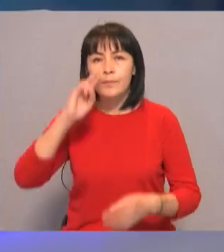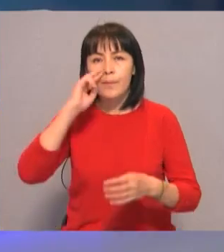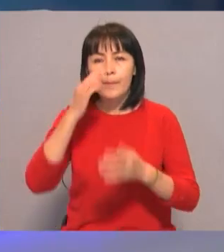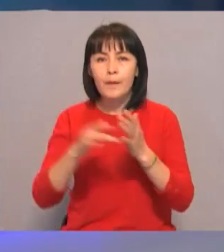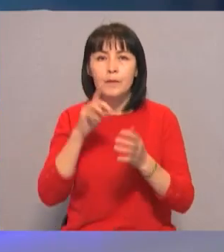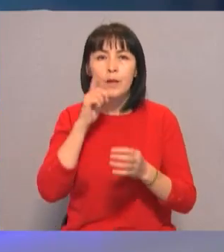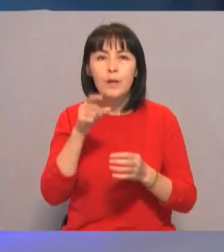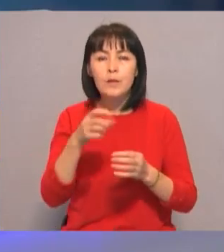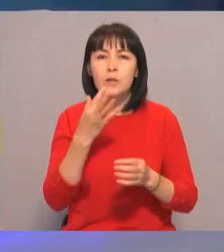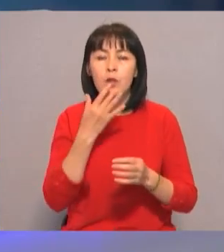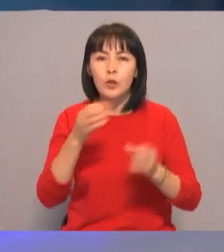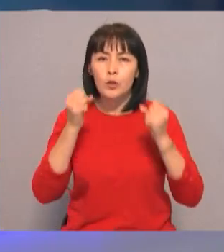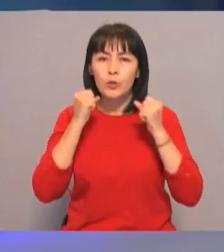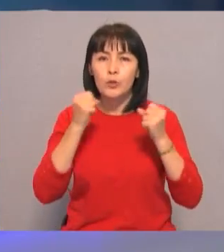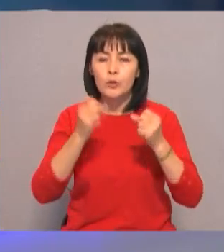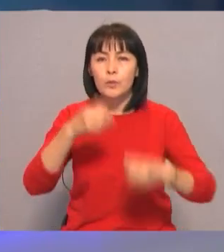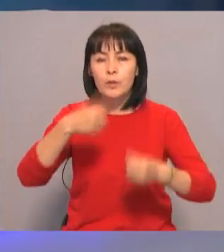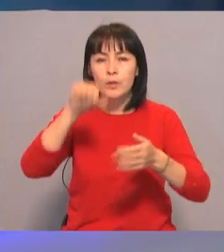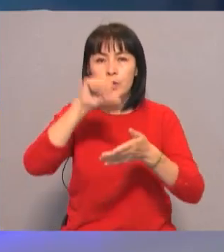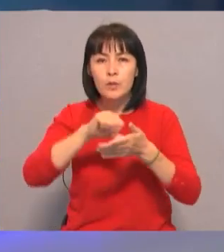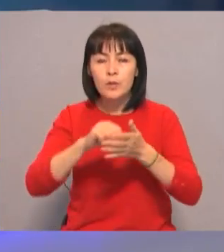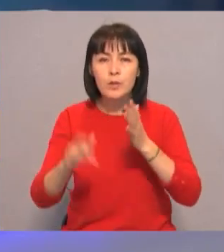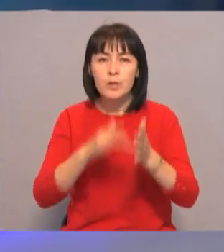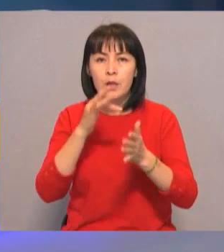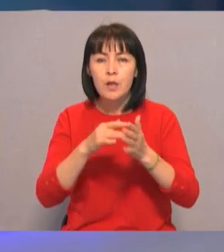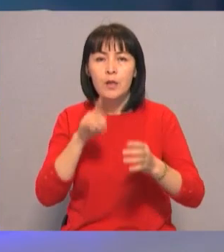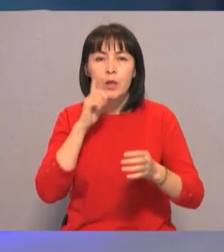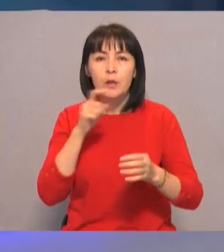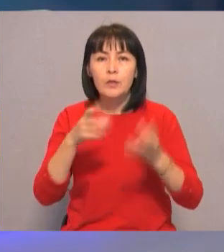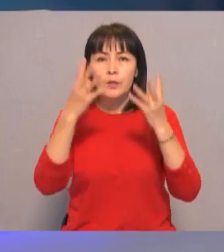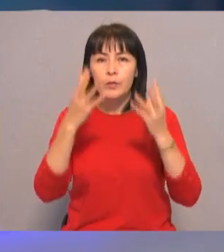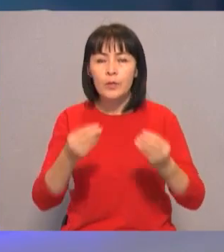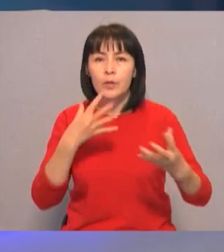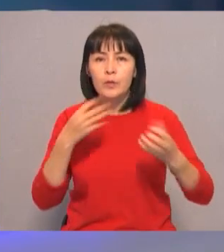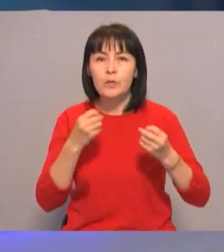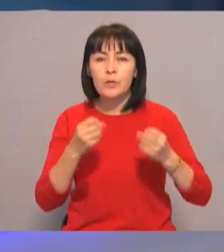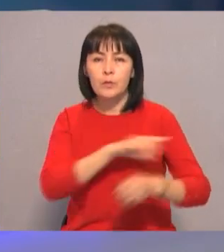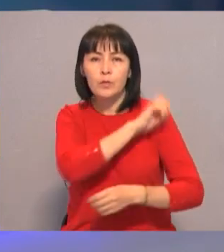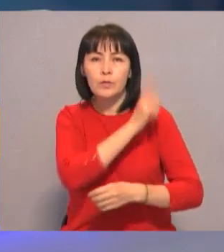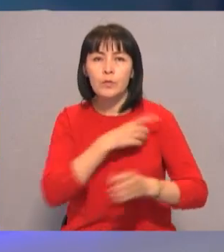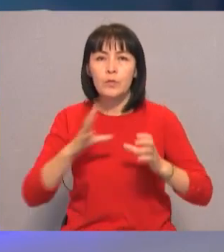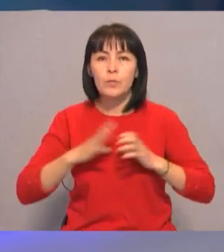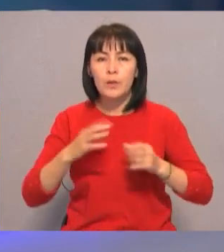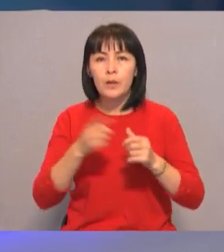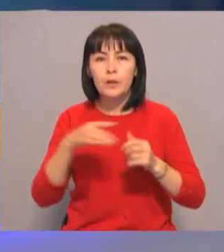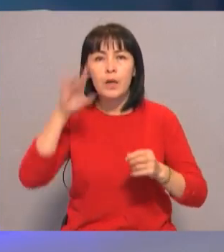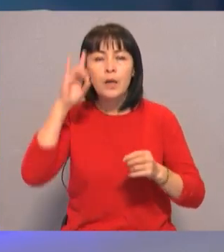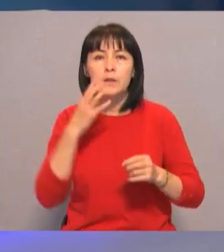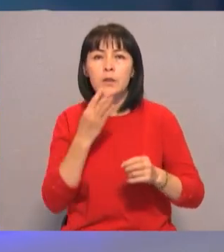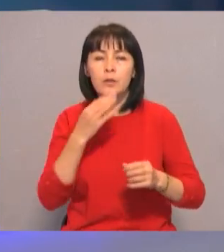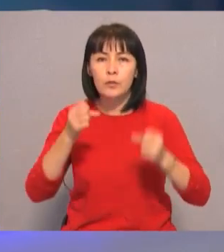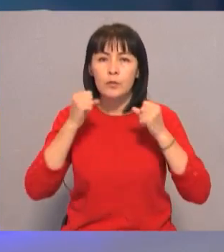Шымкенттік студенттер ұлттық спорттан бақ сынасты. Қалада студенттер күніне арналған денсаулық зор байлық атты қазақ ұлттық спорт